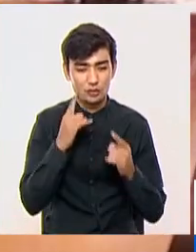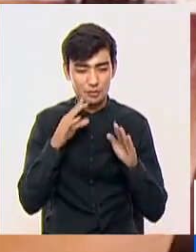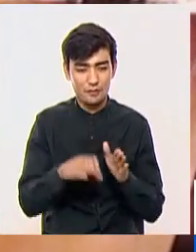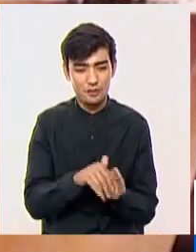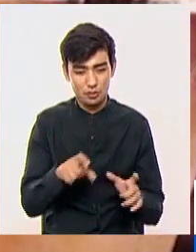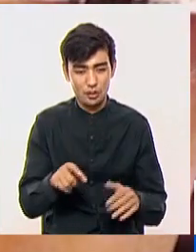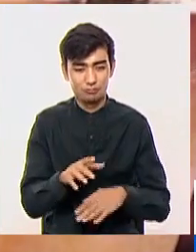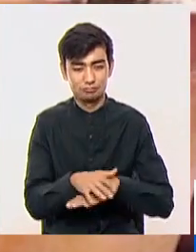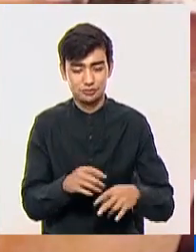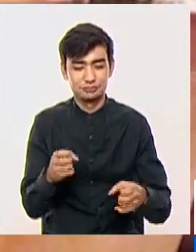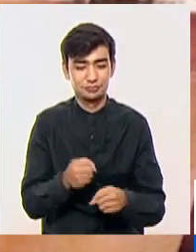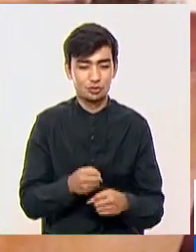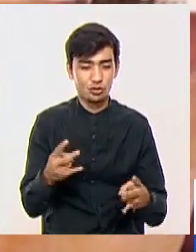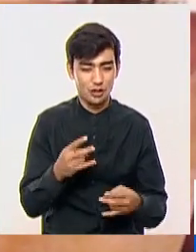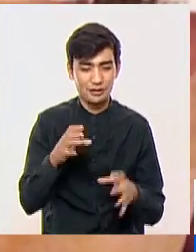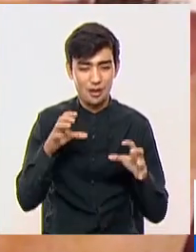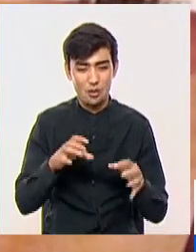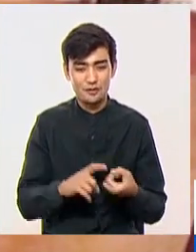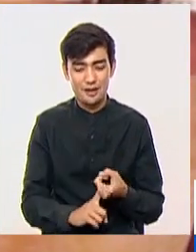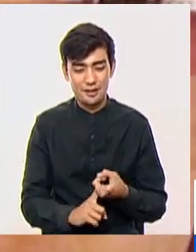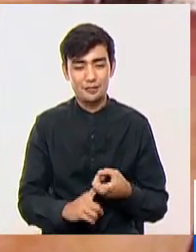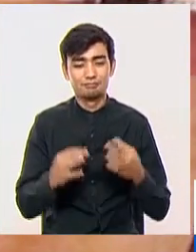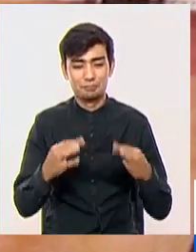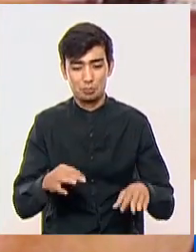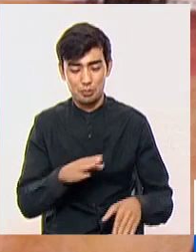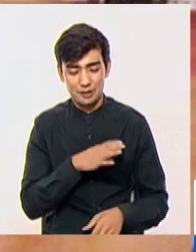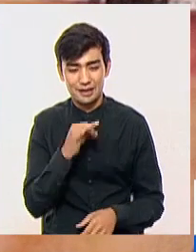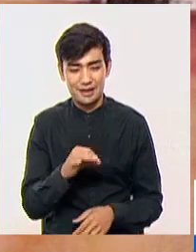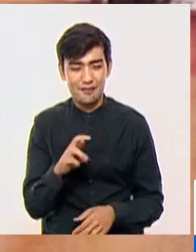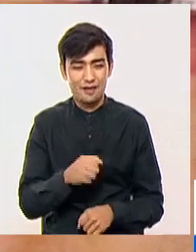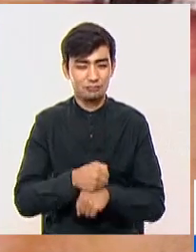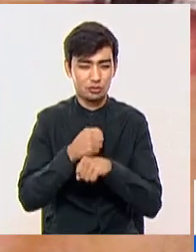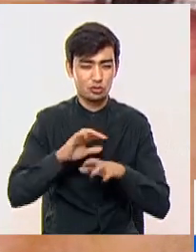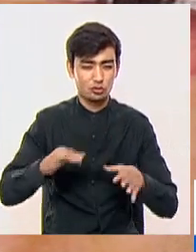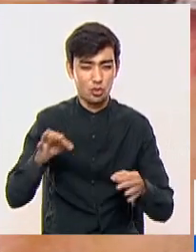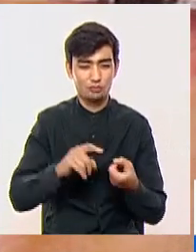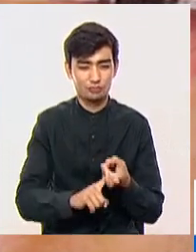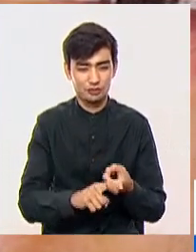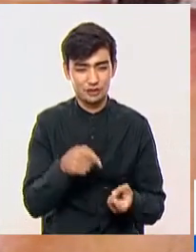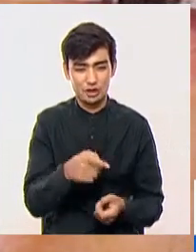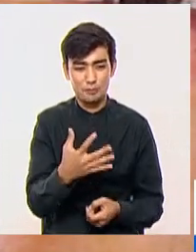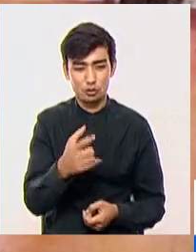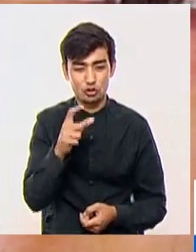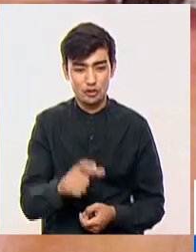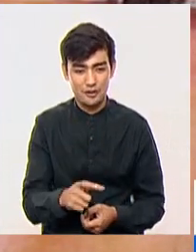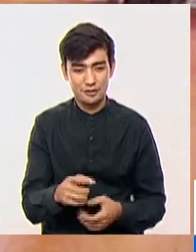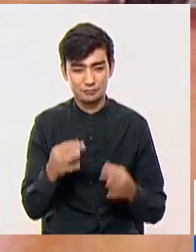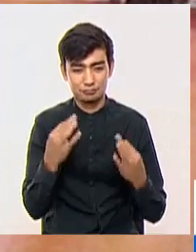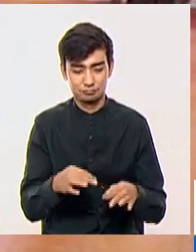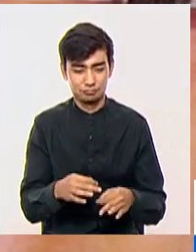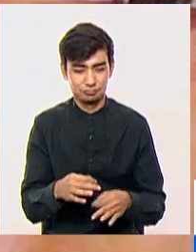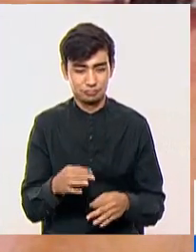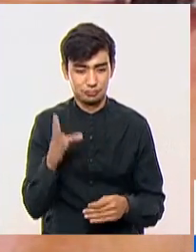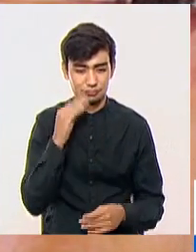депутаттар рақымшылық жасау туралы заң жобасын мақұлдады. Оған сәйкес қаңтар оқиғасына қатысы бар 1500 адам рақымшылыққа